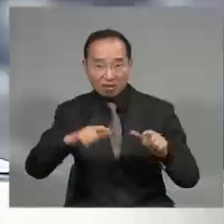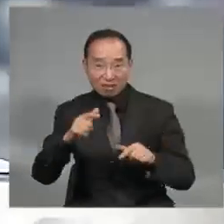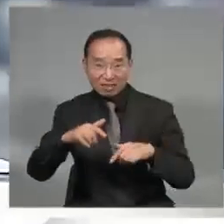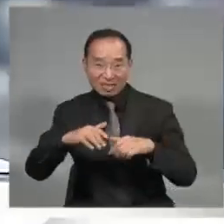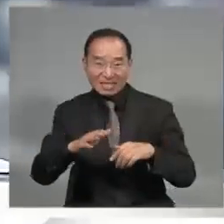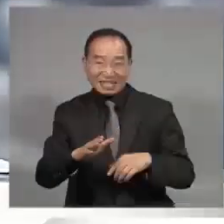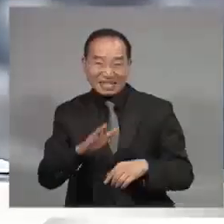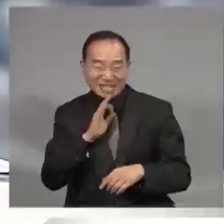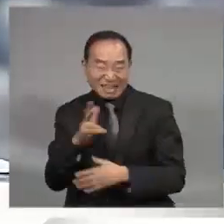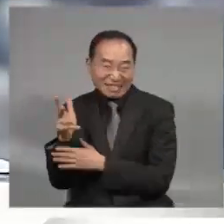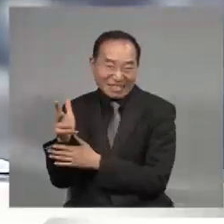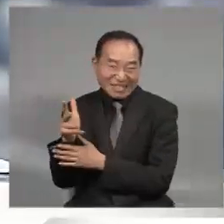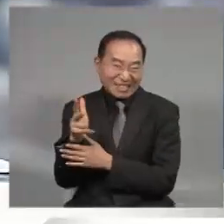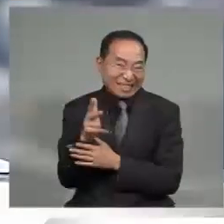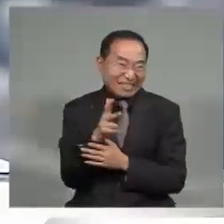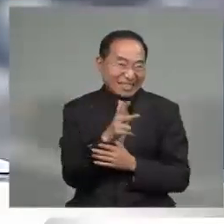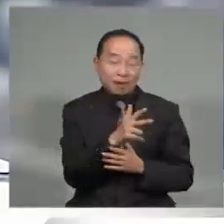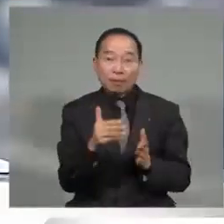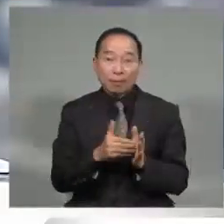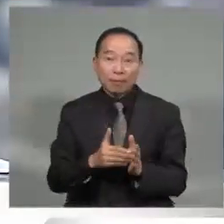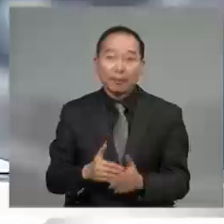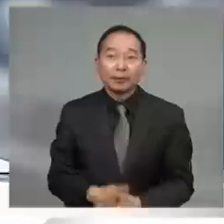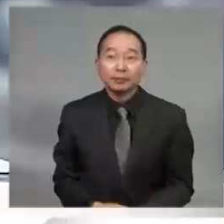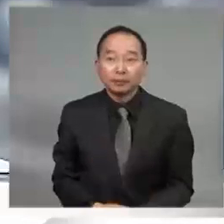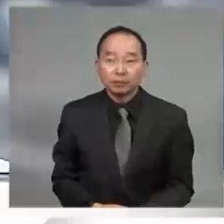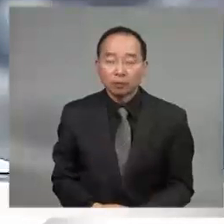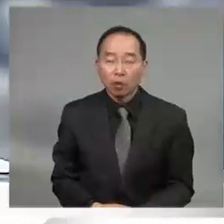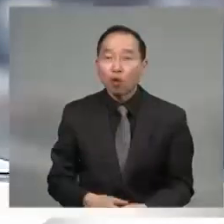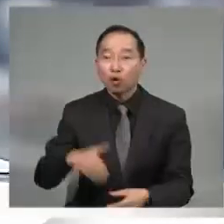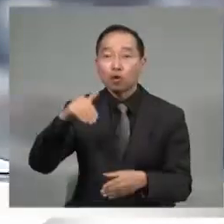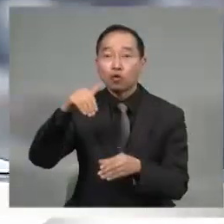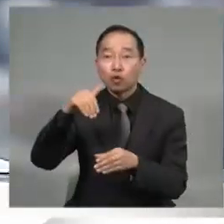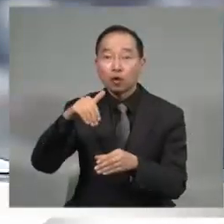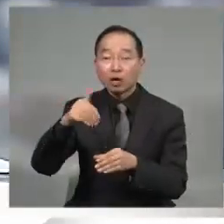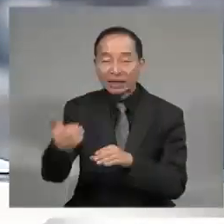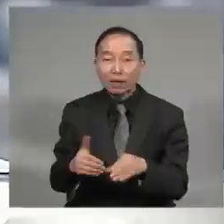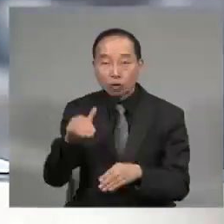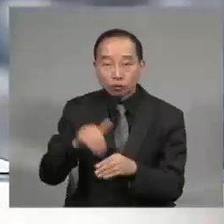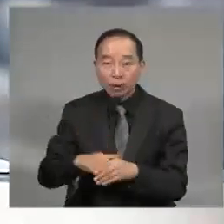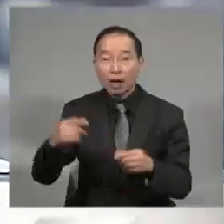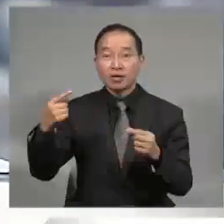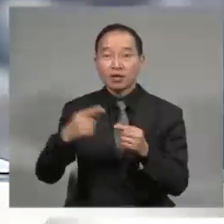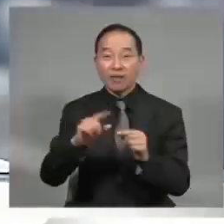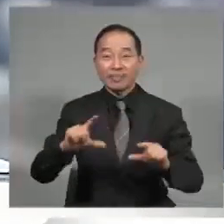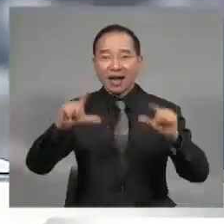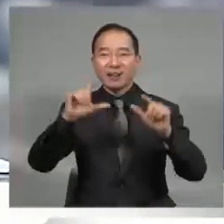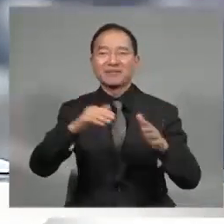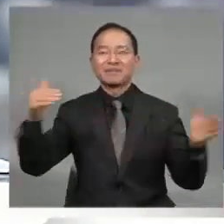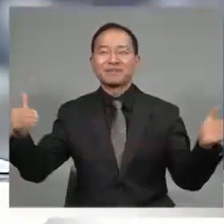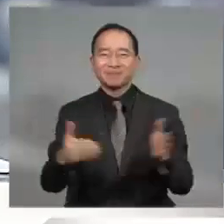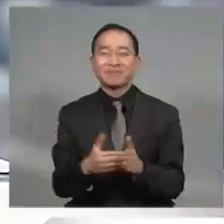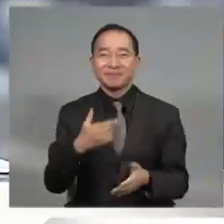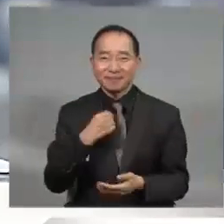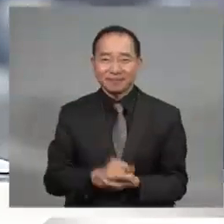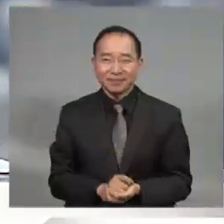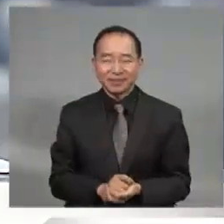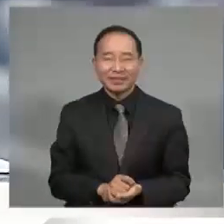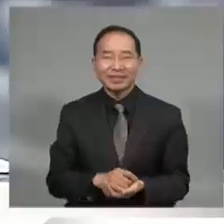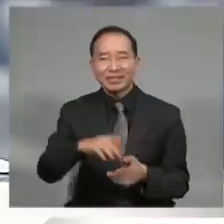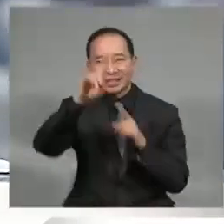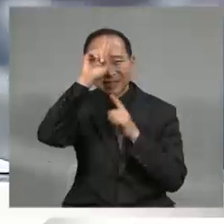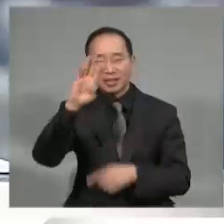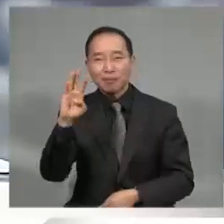네. 자, 오늘 사전투표 첫날 이쯤에서 이제 마무리를 해야 될 것 같은데 오늘 함께해 주신 이범내 사무관님